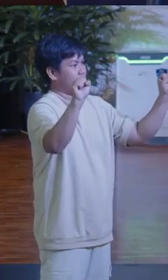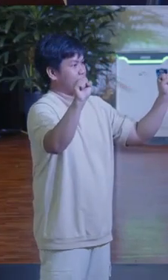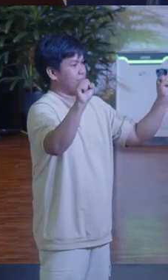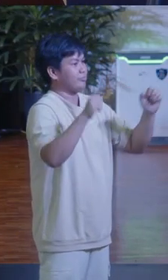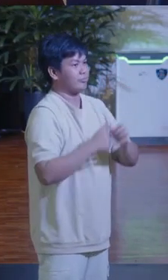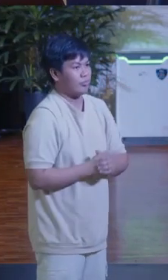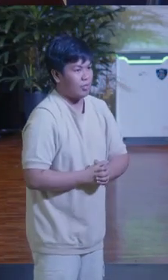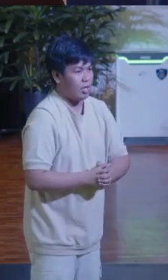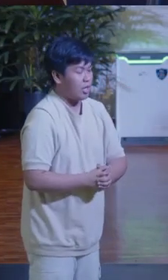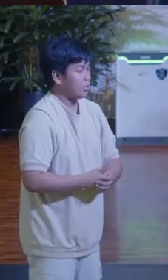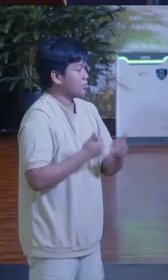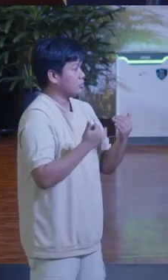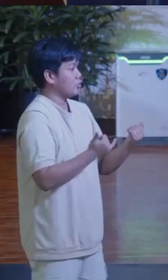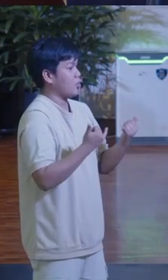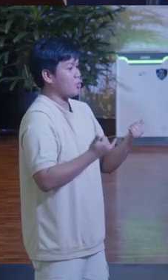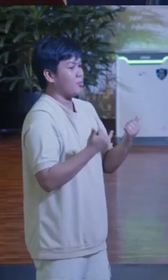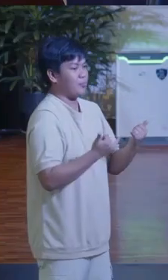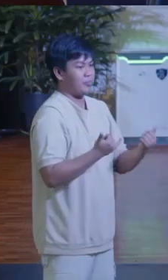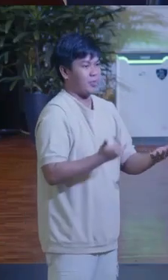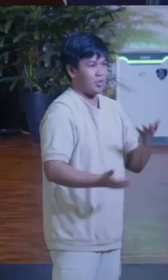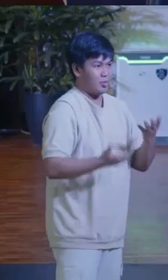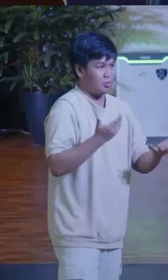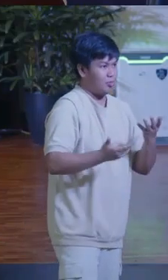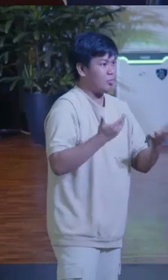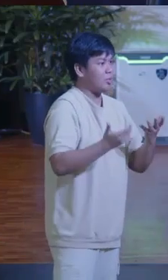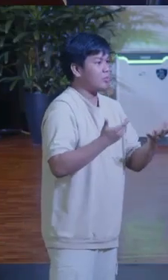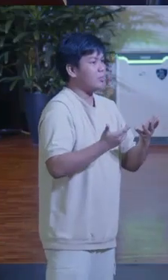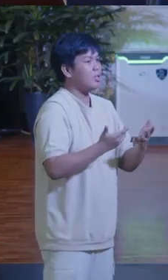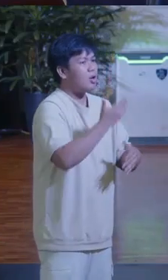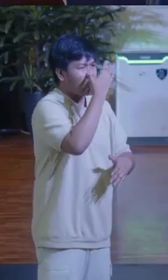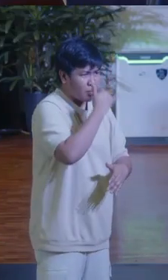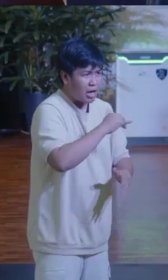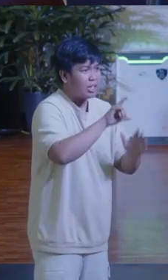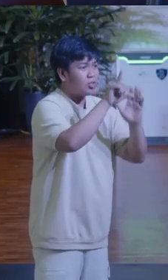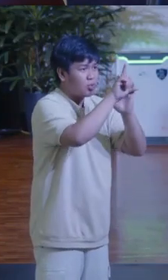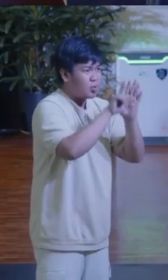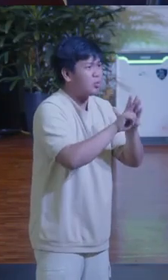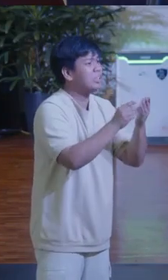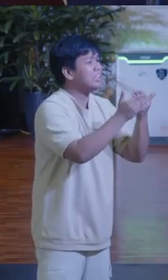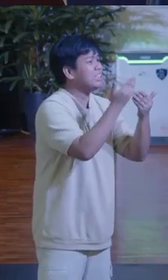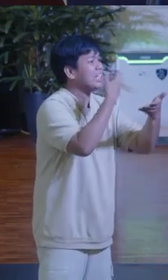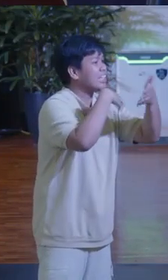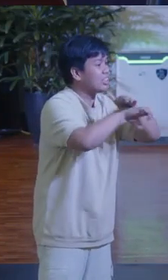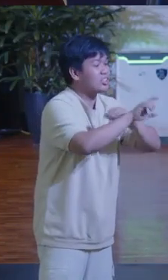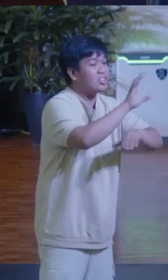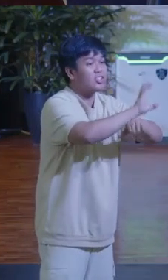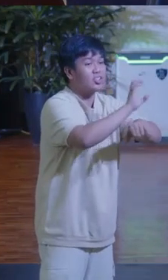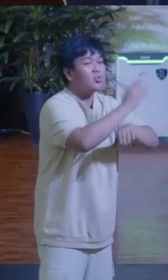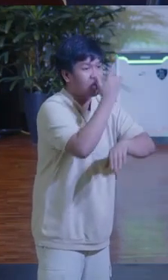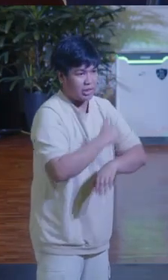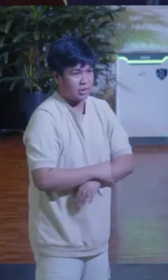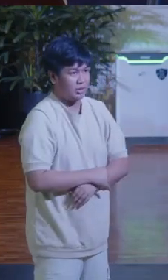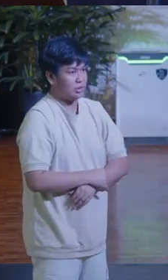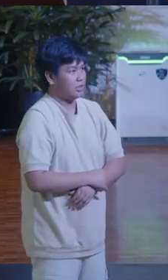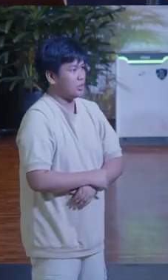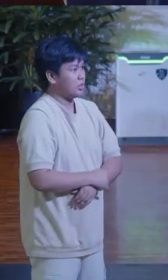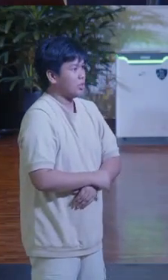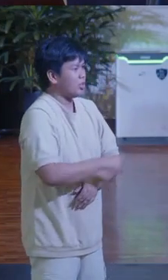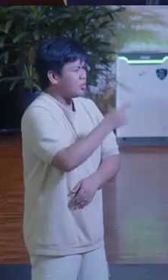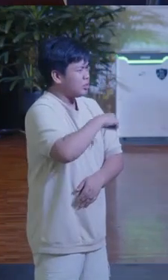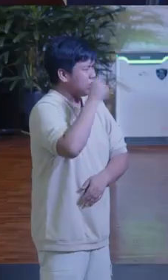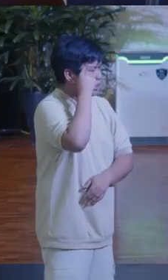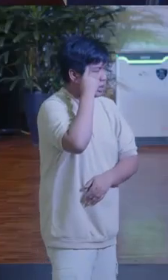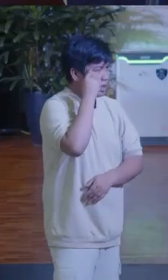mga kapatid, kaya madaling pumasok ang legalismo kasi kung minsan mas mahirap ang umasa lang sa grasya